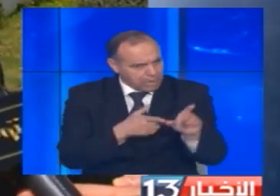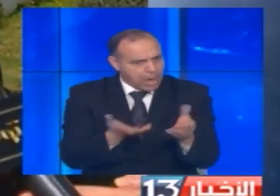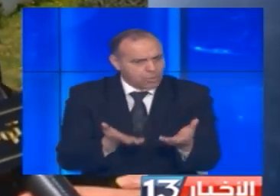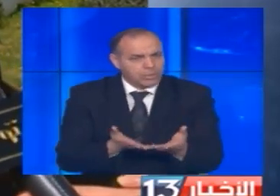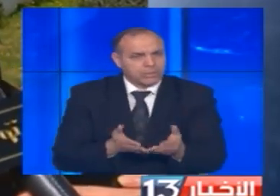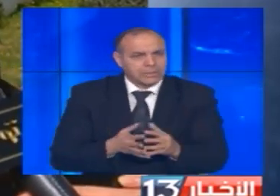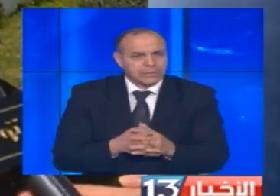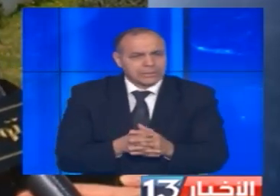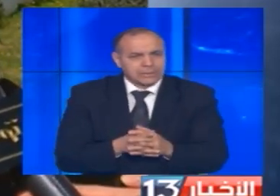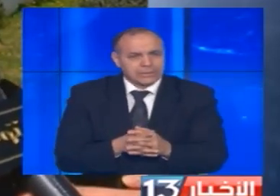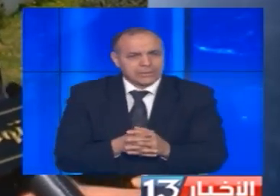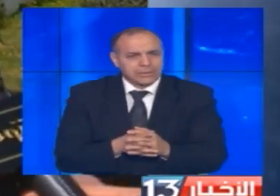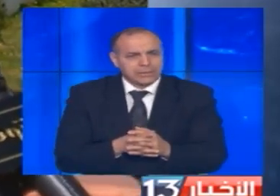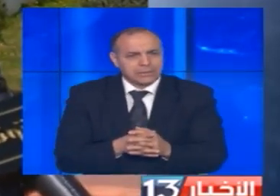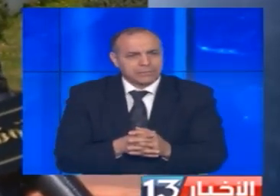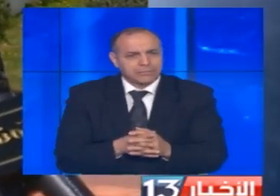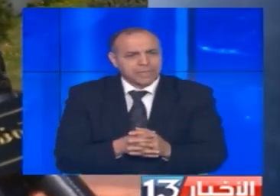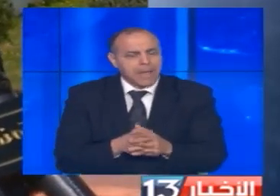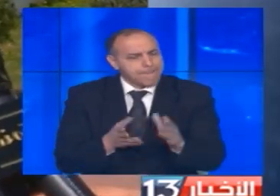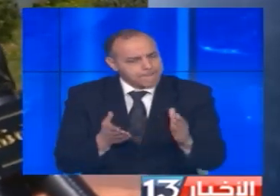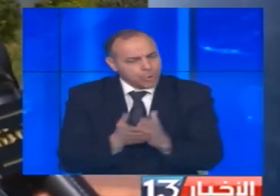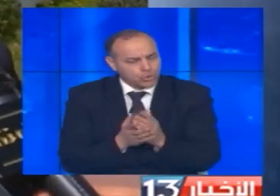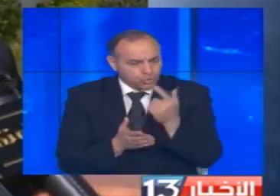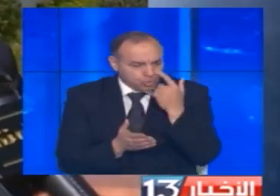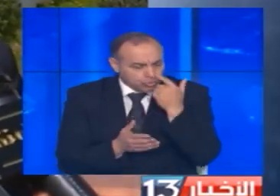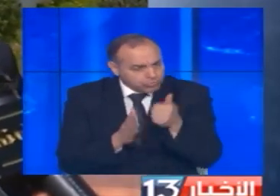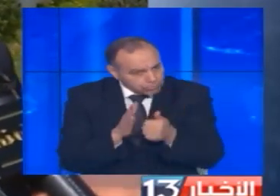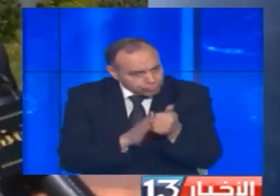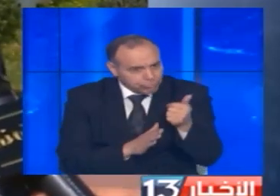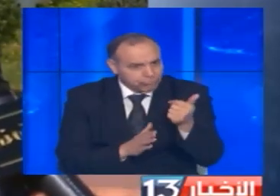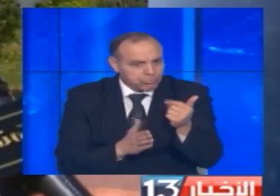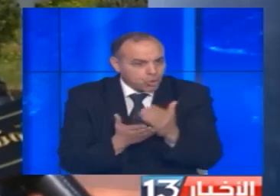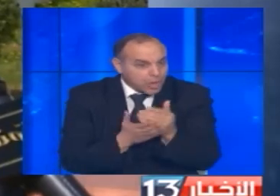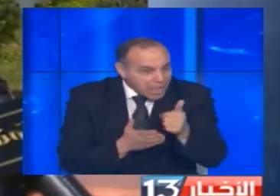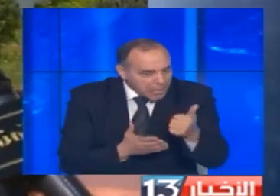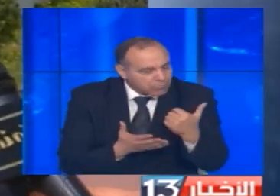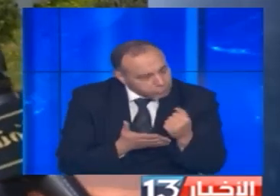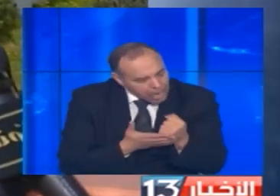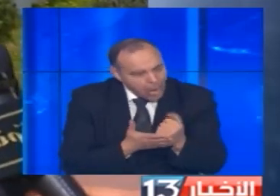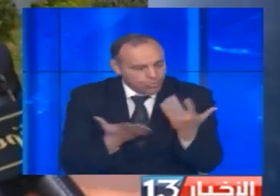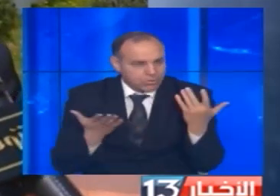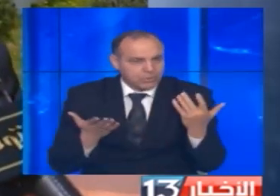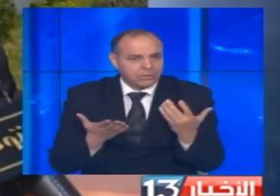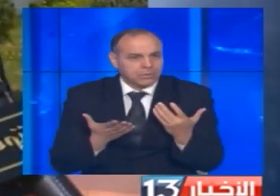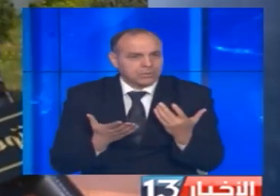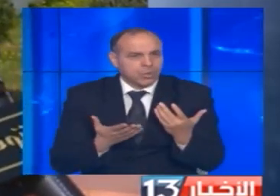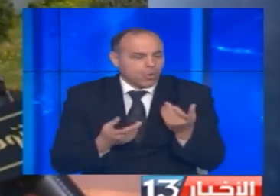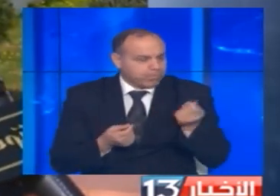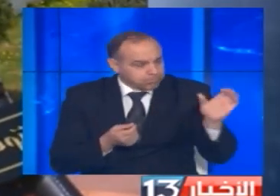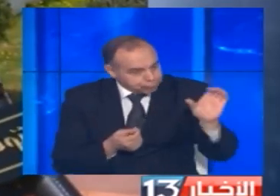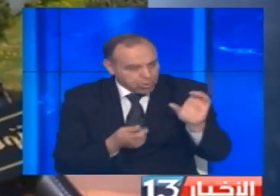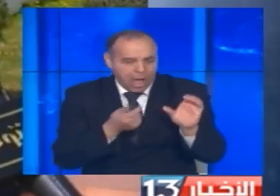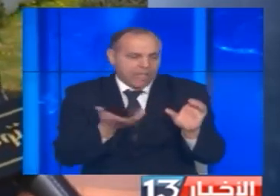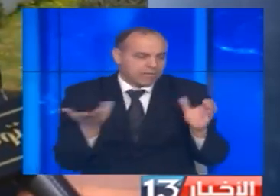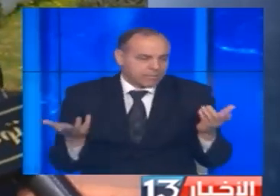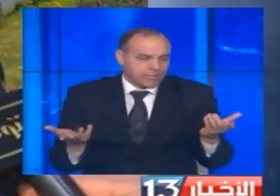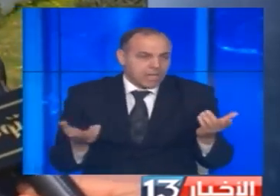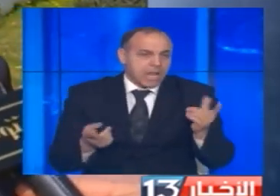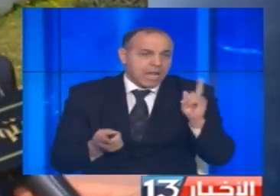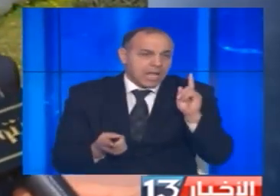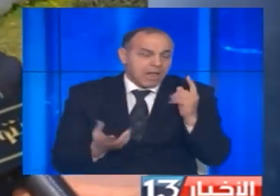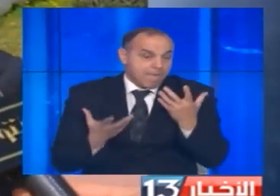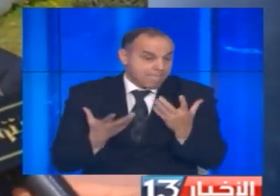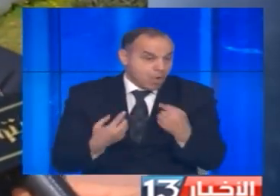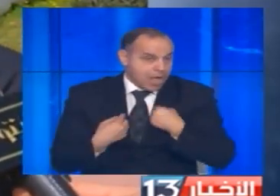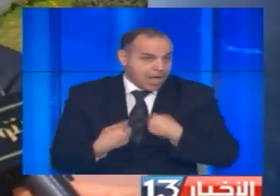باش نمولوا مشاريع غير ناجحة، كل مشروع ناجح الناس الكل ماذا بها تمولوا أكيد، لكن احنا الحاجة